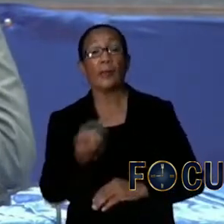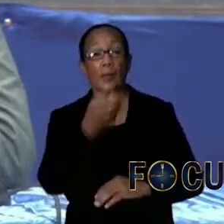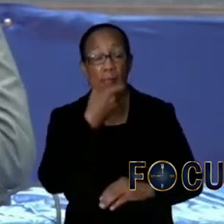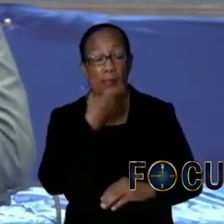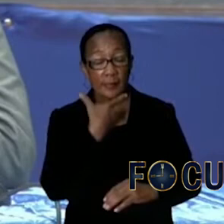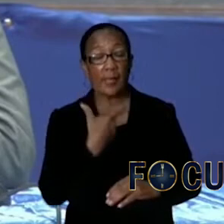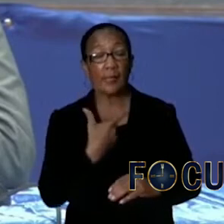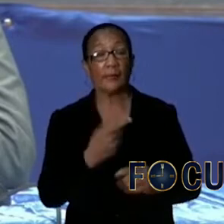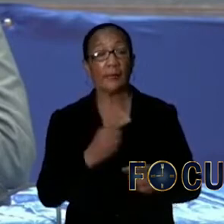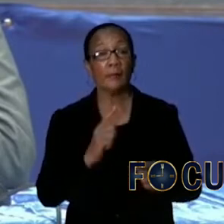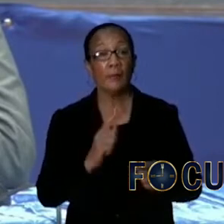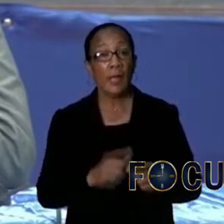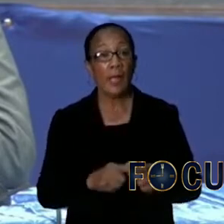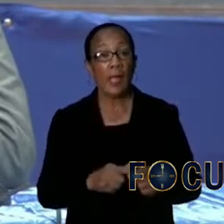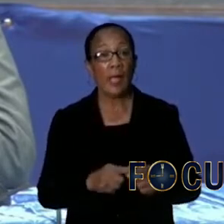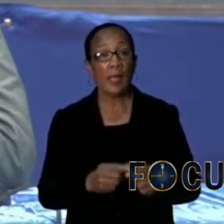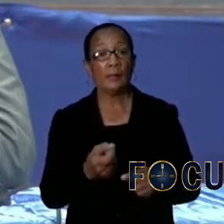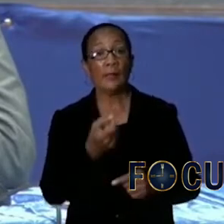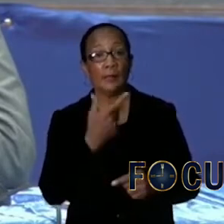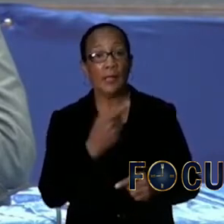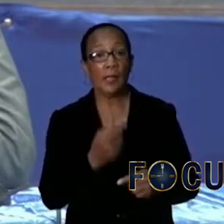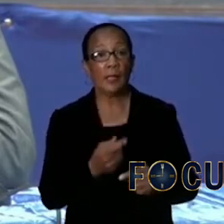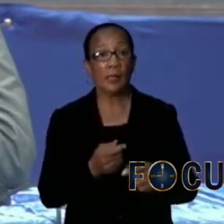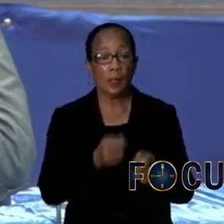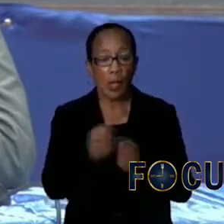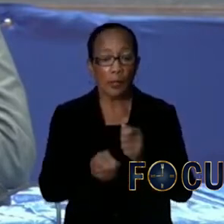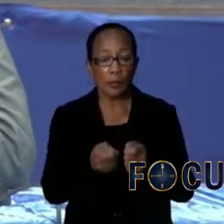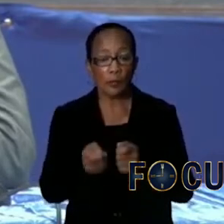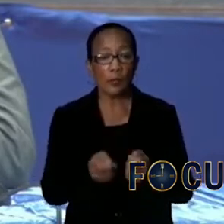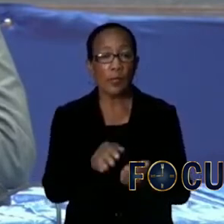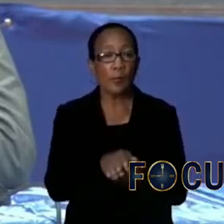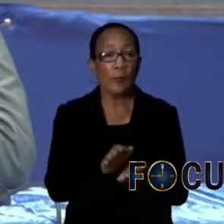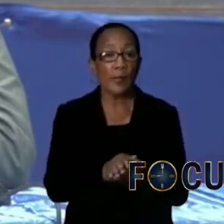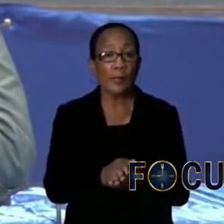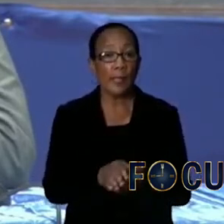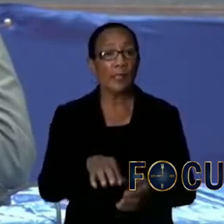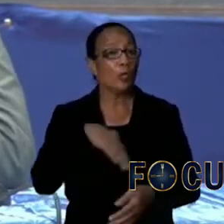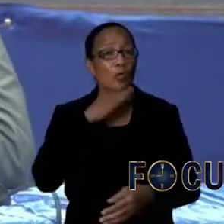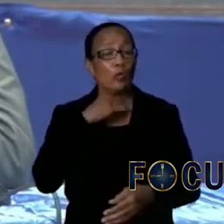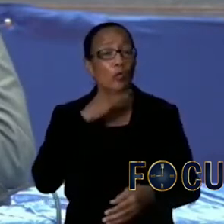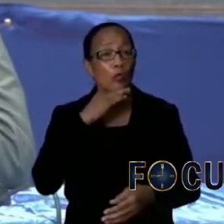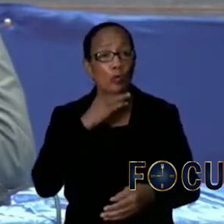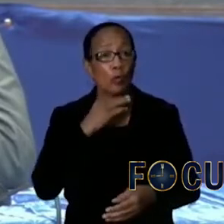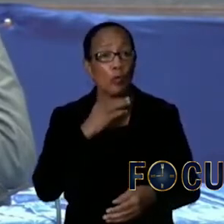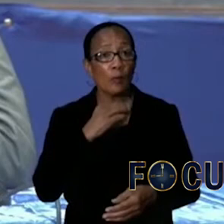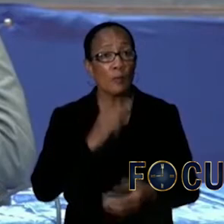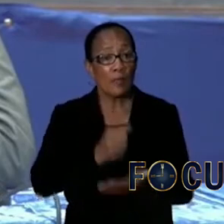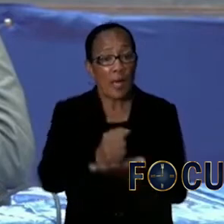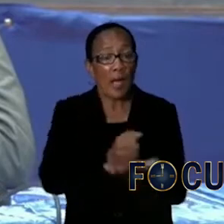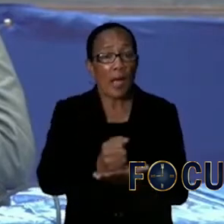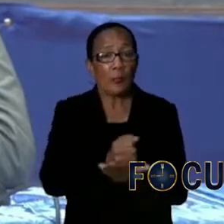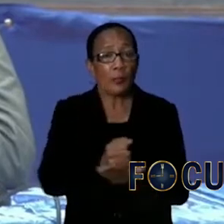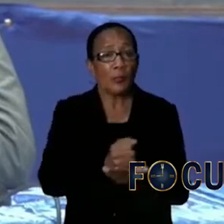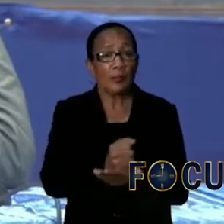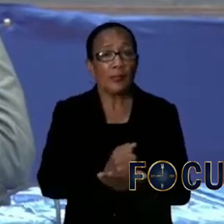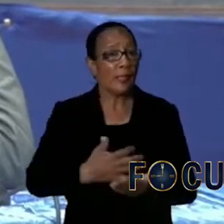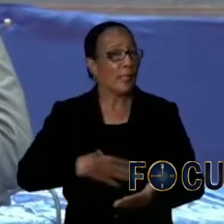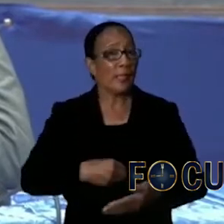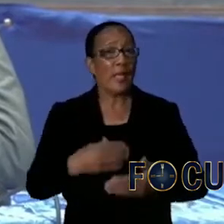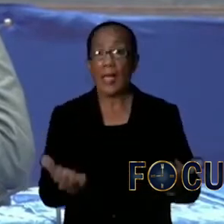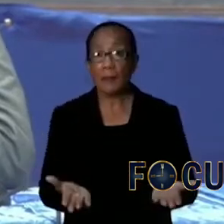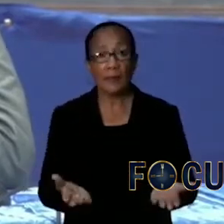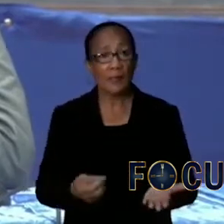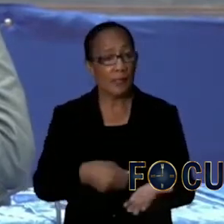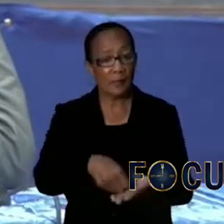medicamenten en producten uit het zorgpakket niet voldoende waren, of althans niet door apotheken of instellingen